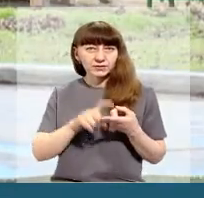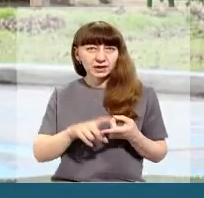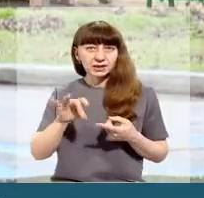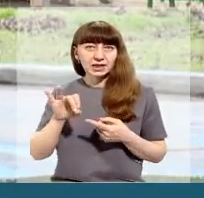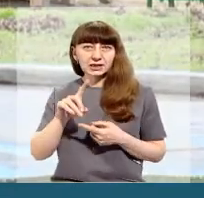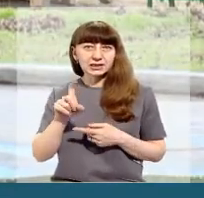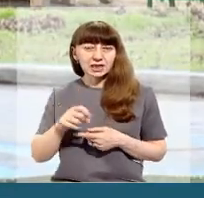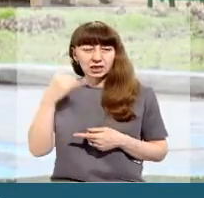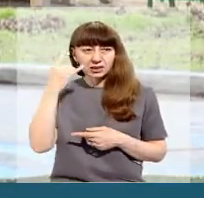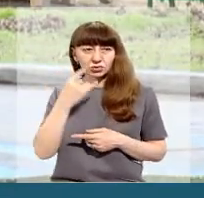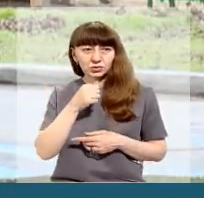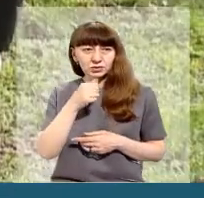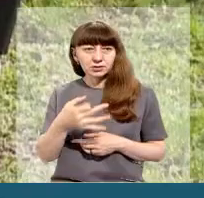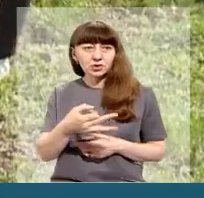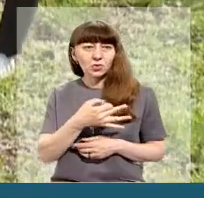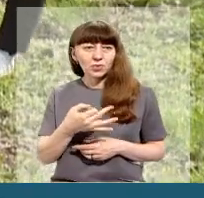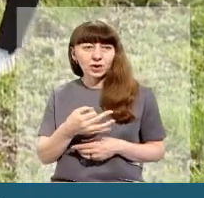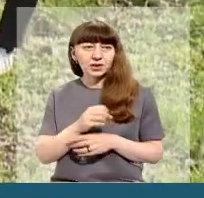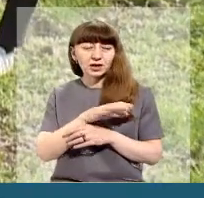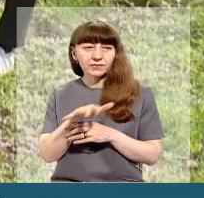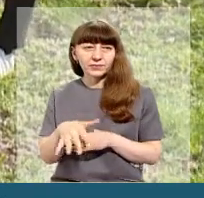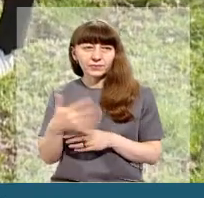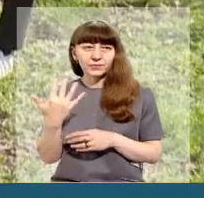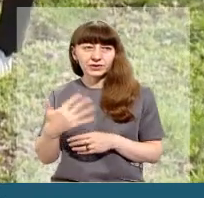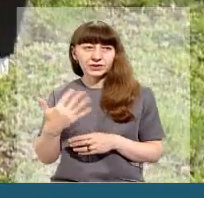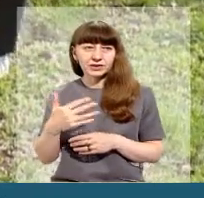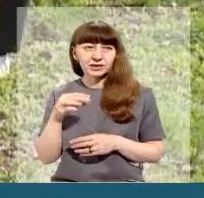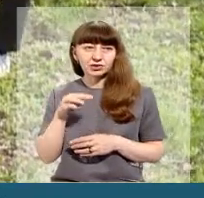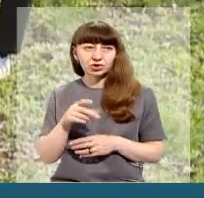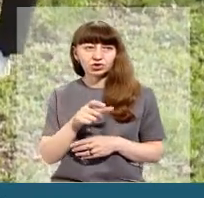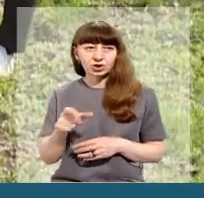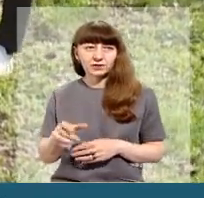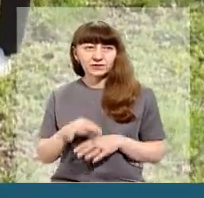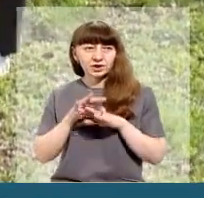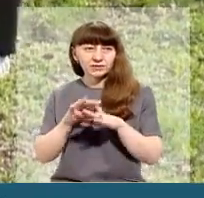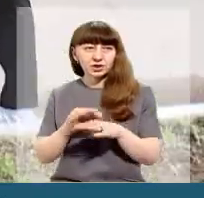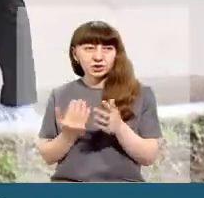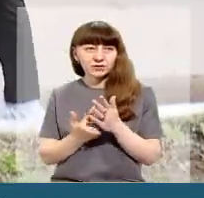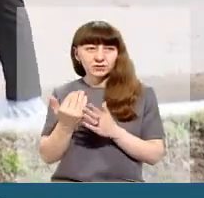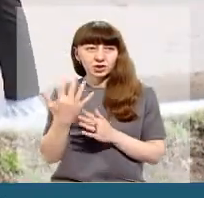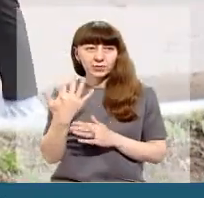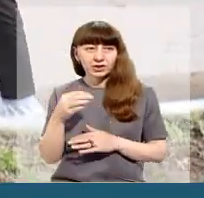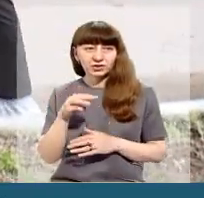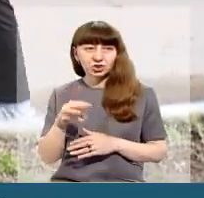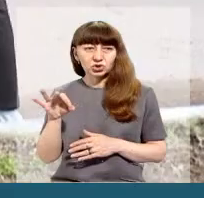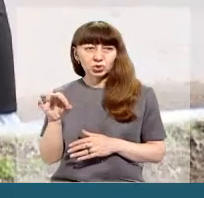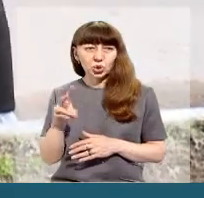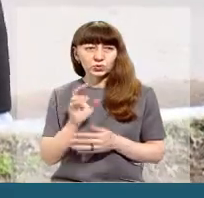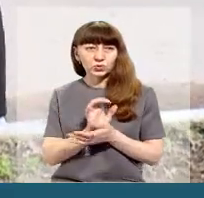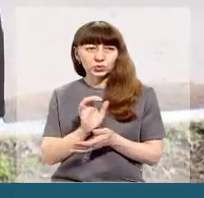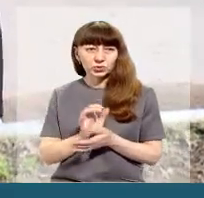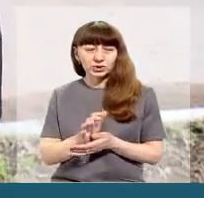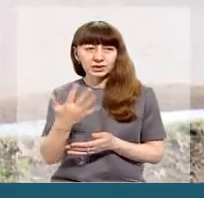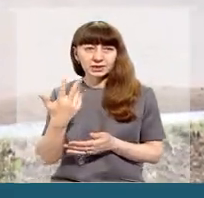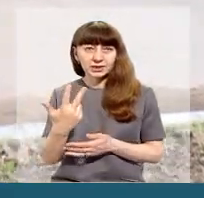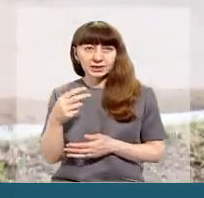«ТАЗА Казахстан», то в Костанайской области она охватила более 50 тысяч человек. Вывезено свыше 5000 тонн мусора и высажено